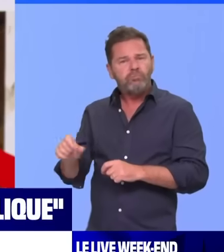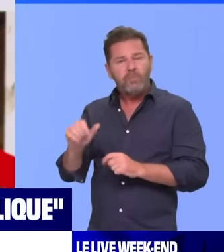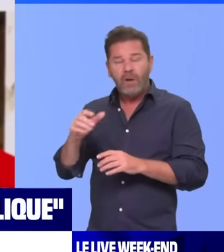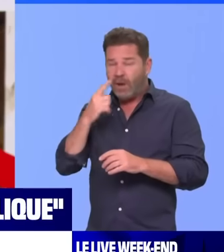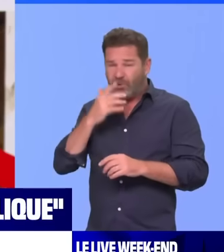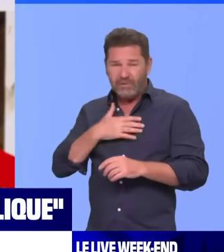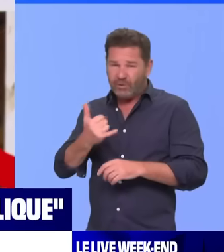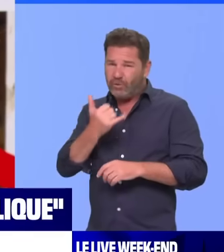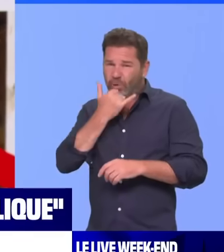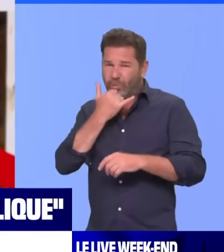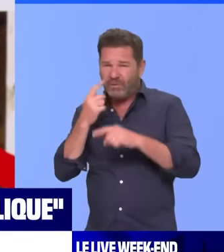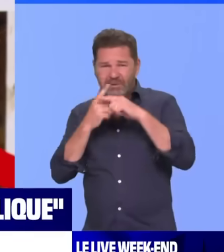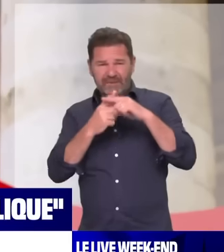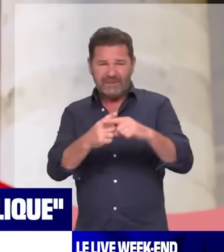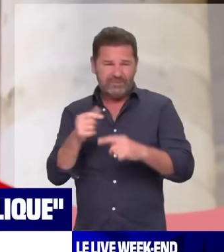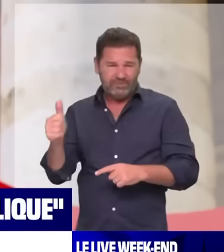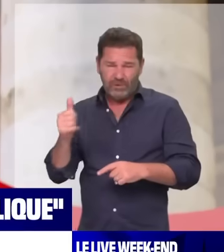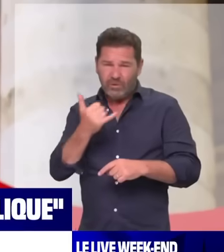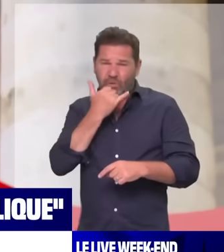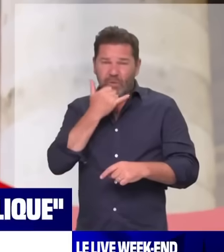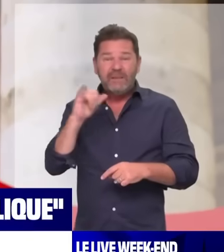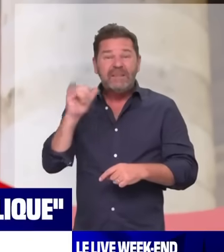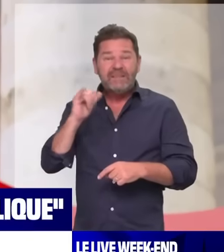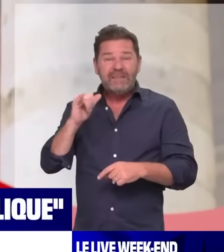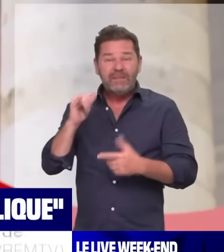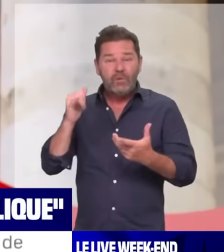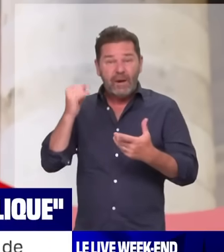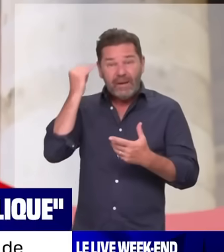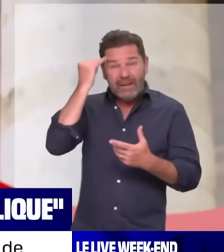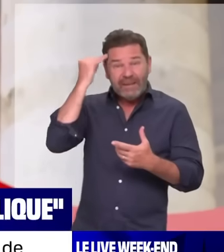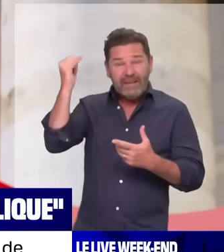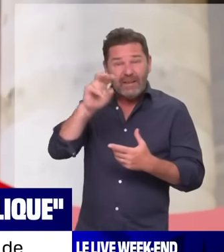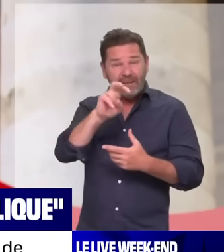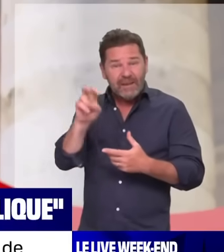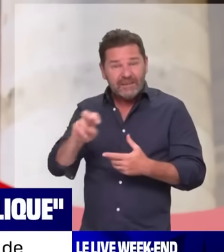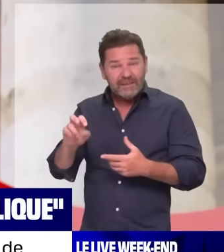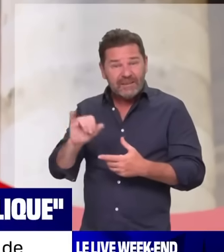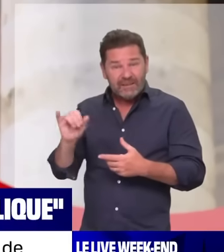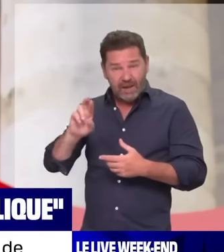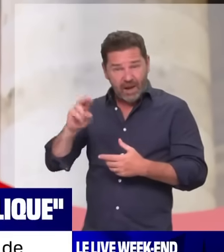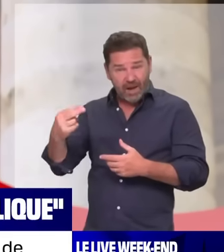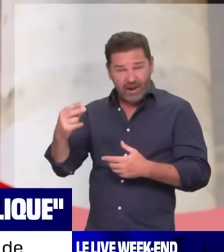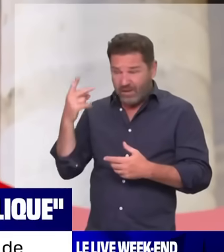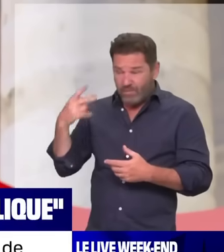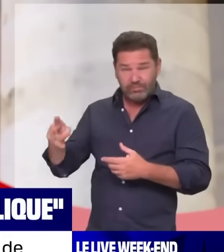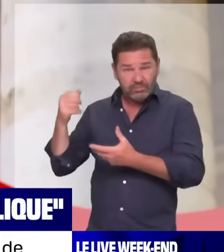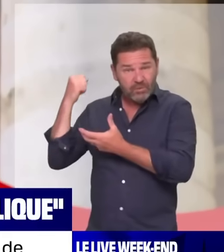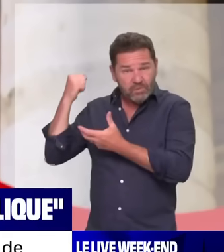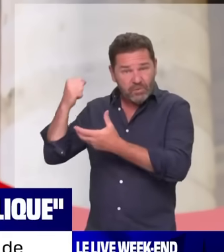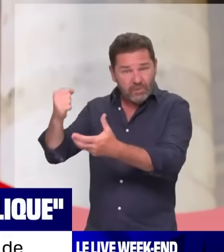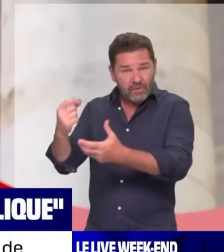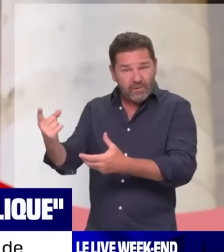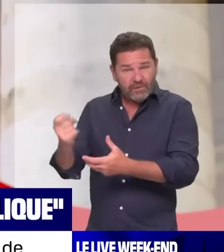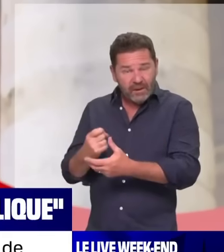cible ceux qui sont aujourd'hui les héritier de l'idéologie nazie c'est le rassemblement national qui a été créé par des